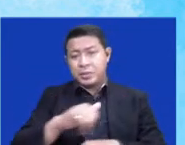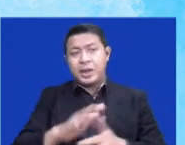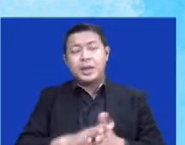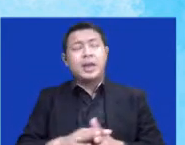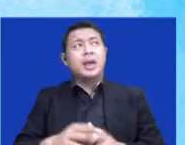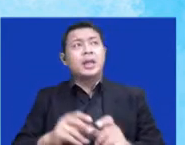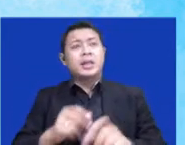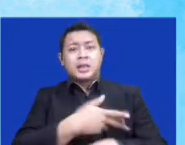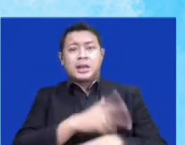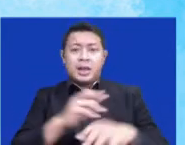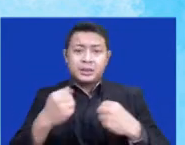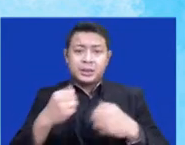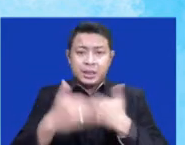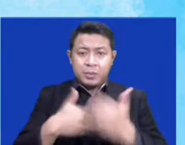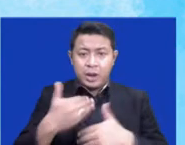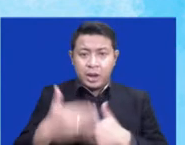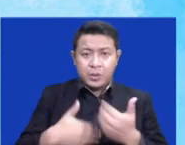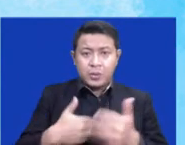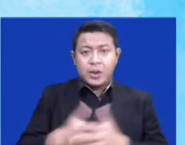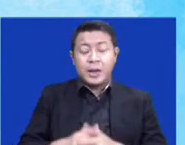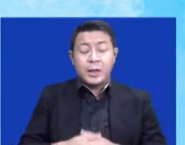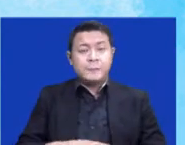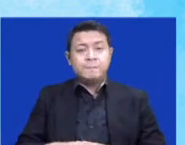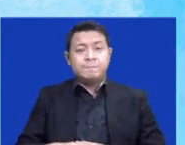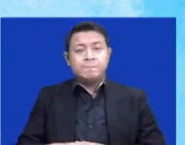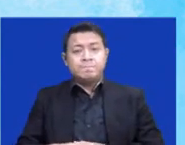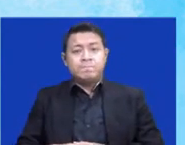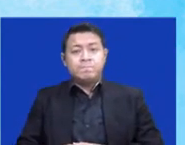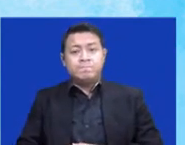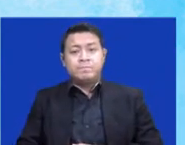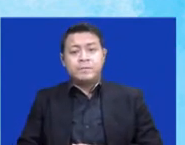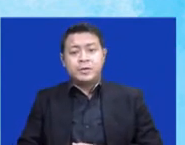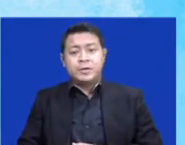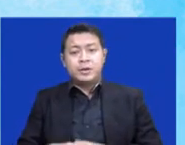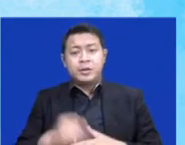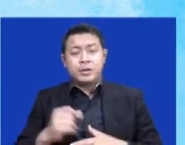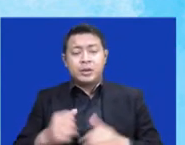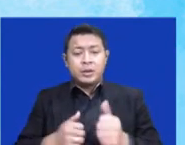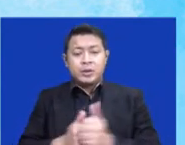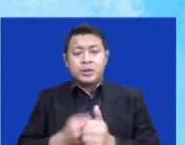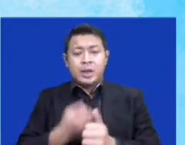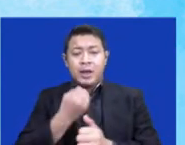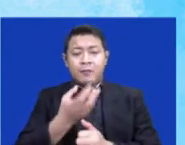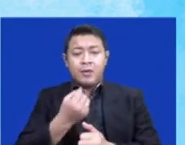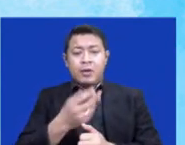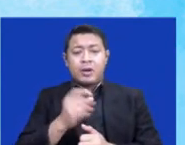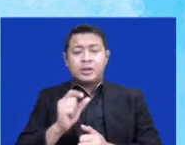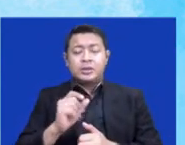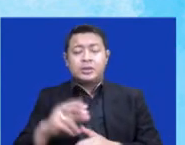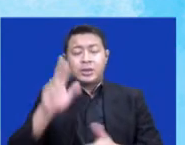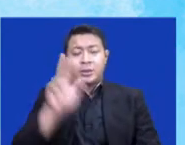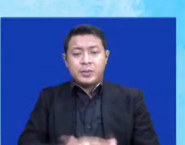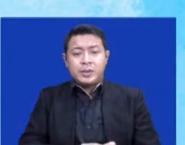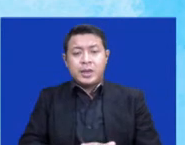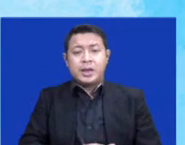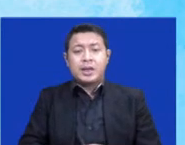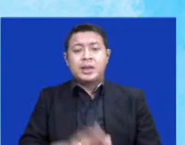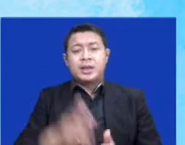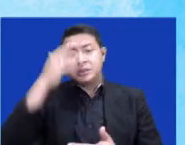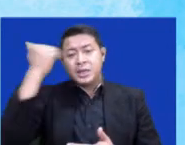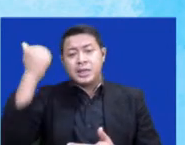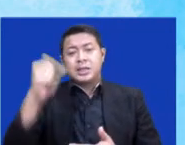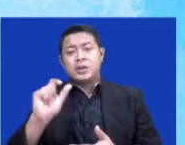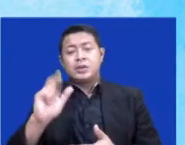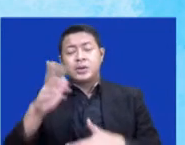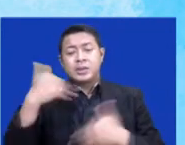kesehatan melakukan scorecarding, dan juga untuk turut beradvokasi demi kebijakan yang terkait kesehatan, demi kesehatan